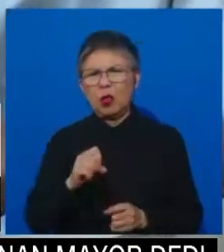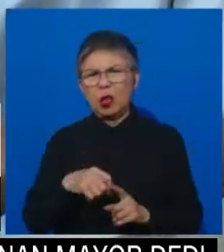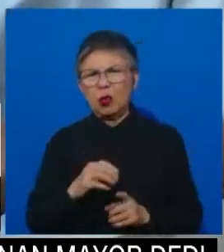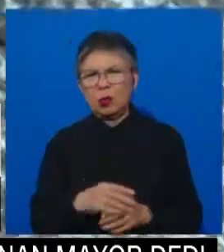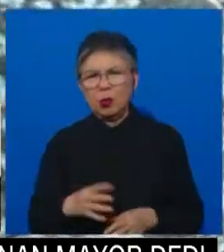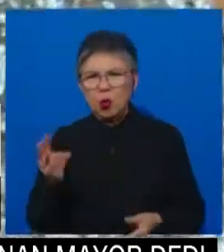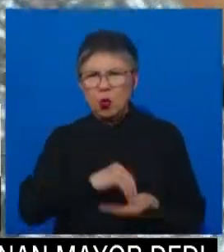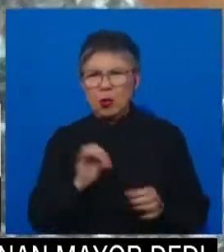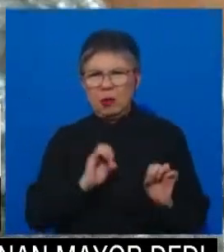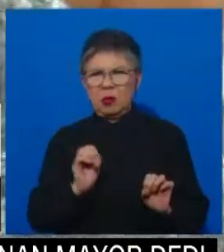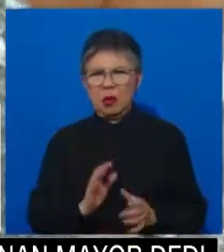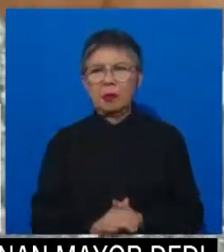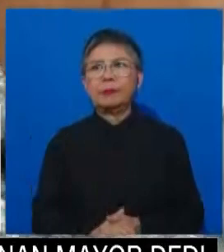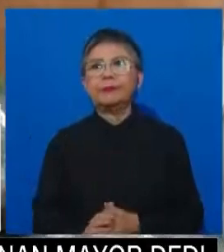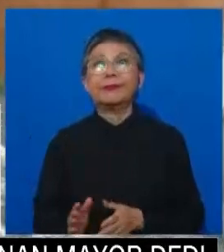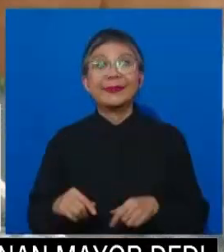duitnya.